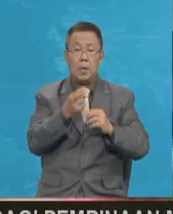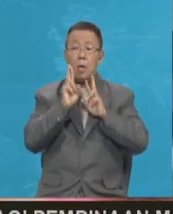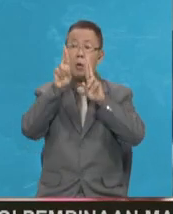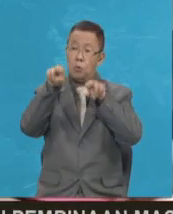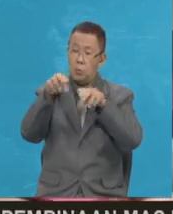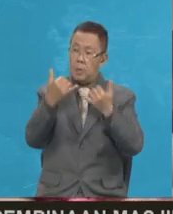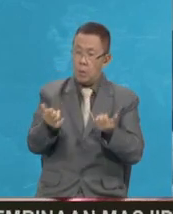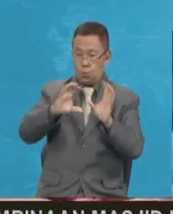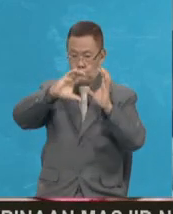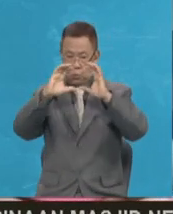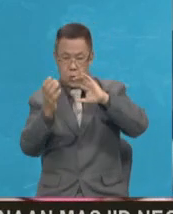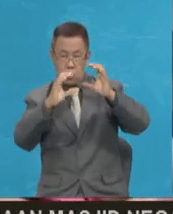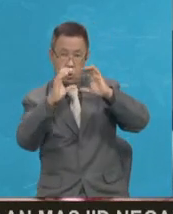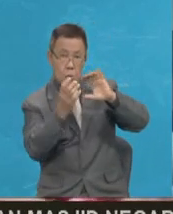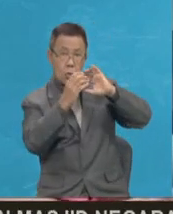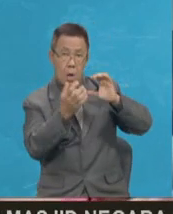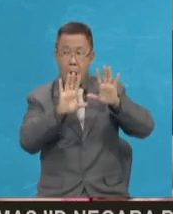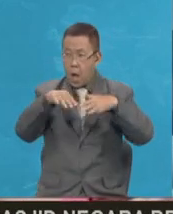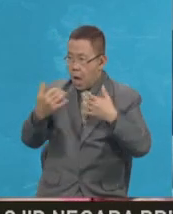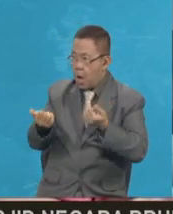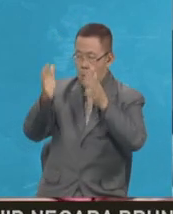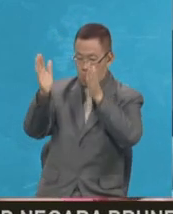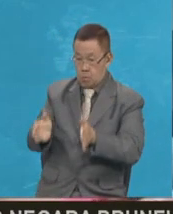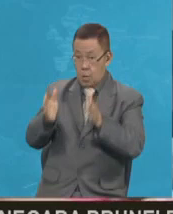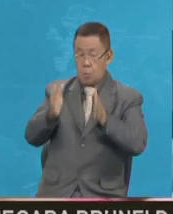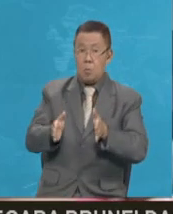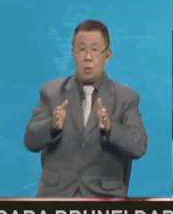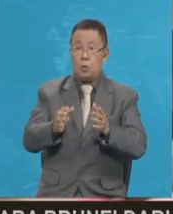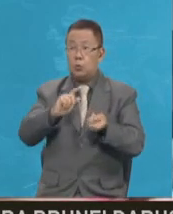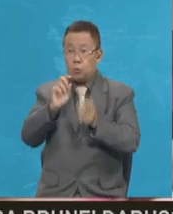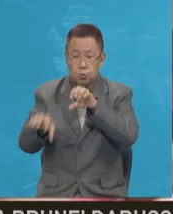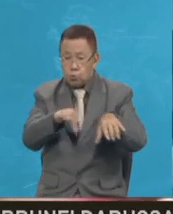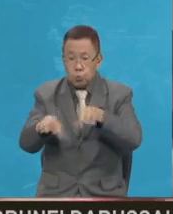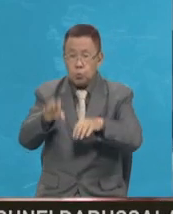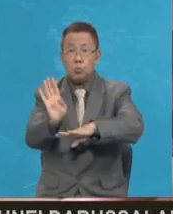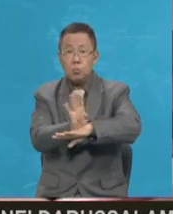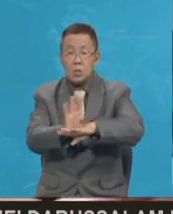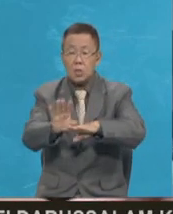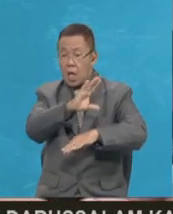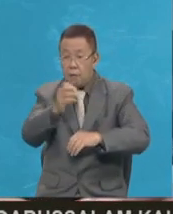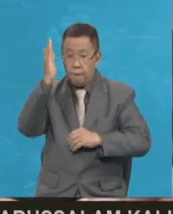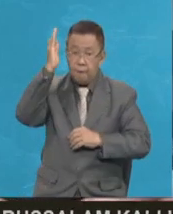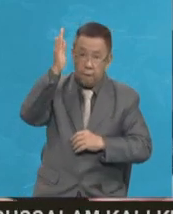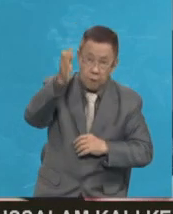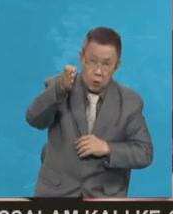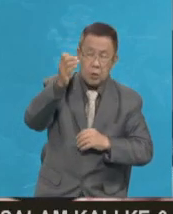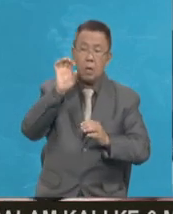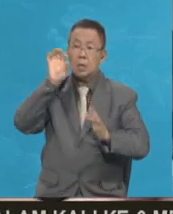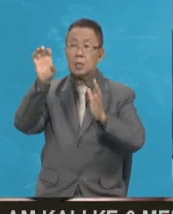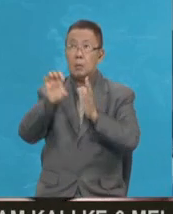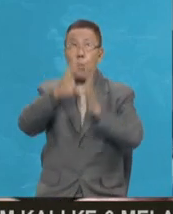response to this change facing the way people do business with very different and the people spokes owner